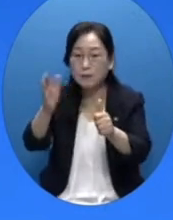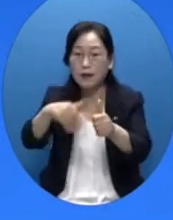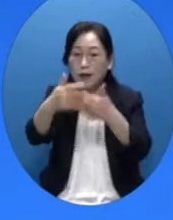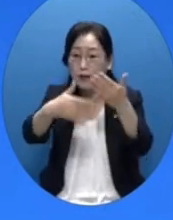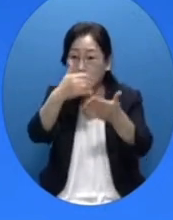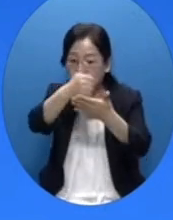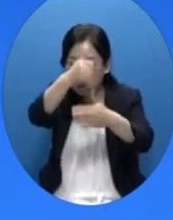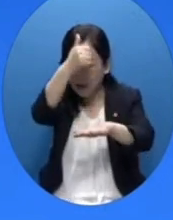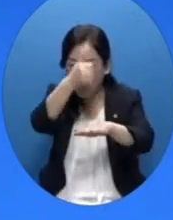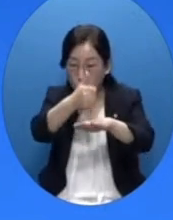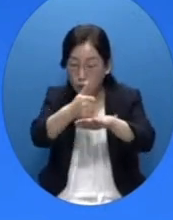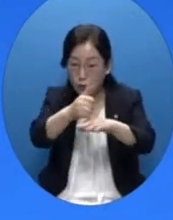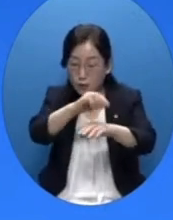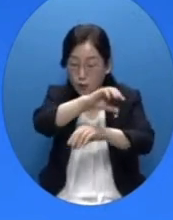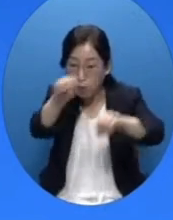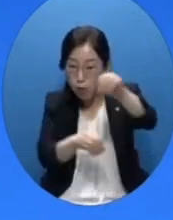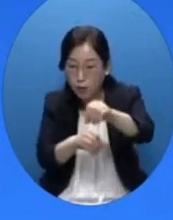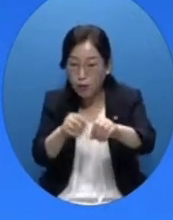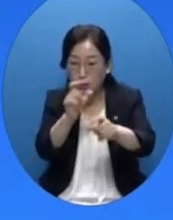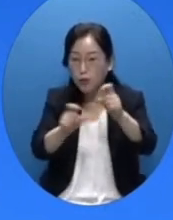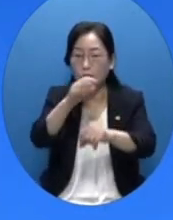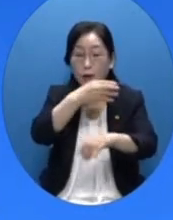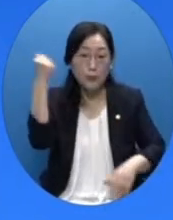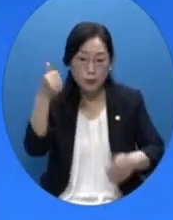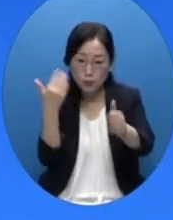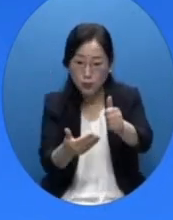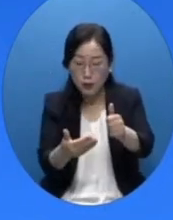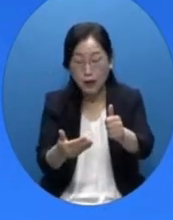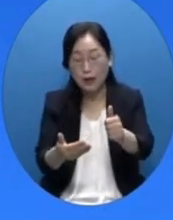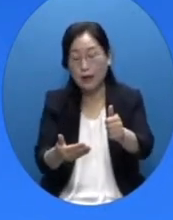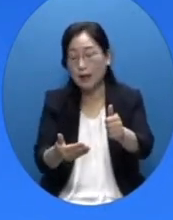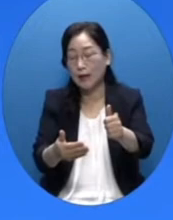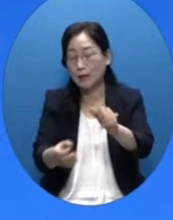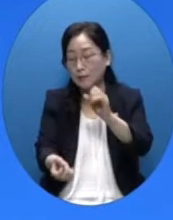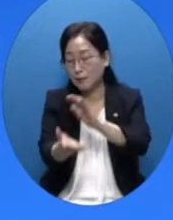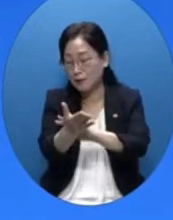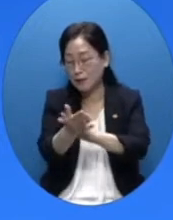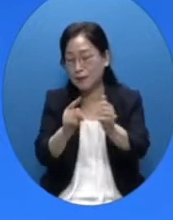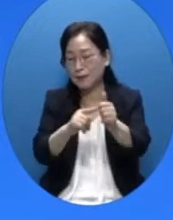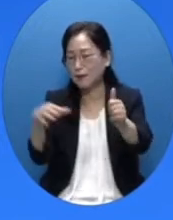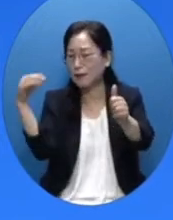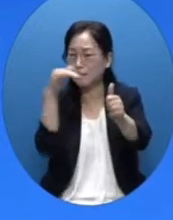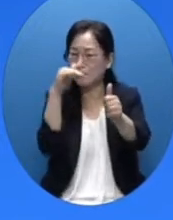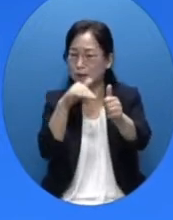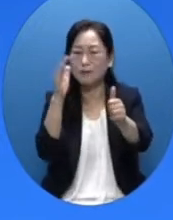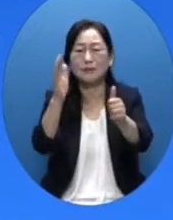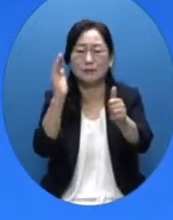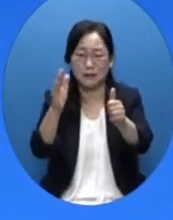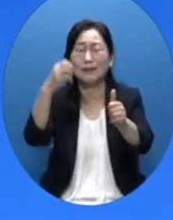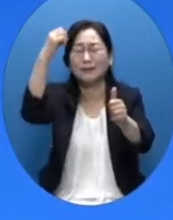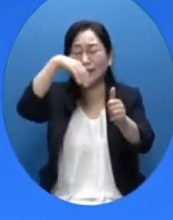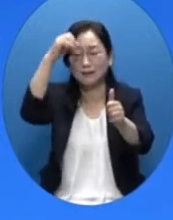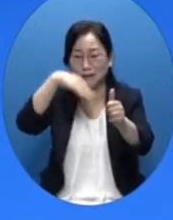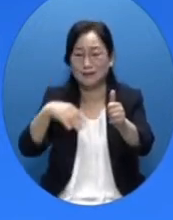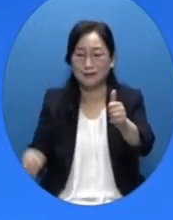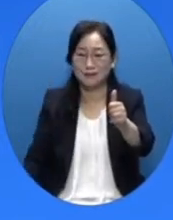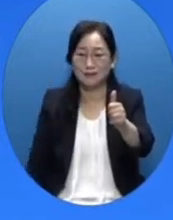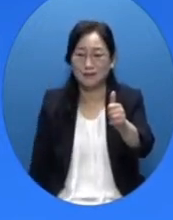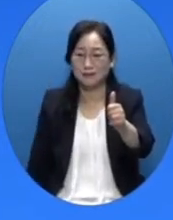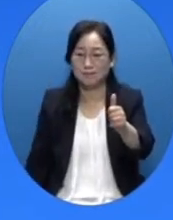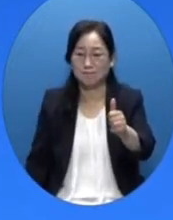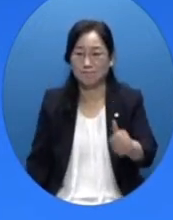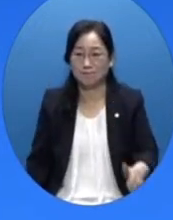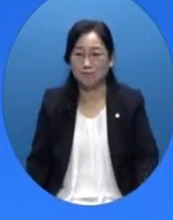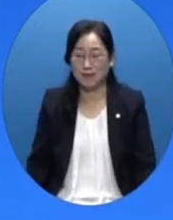곳 잘 되게 만들어 주실 겁니까 우린 더 이상 저 사람에 대해서 뭘 하지 말고 괴롭히지 말자 그래서